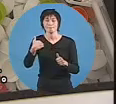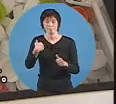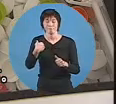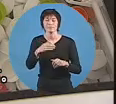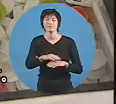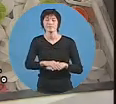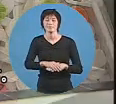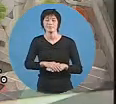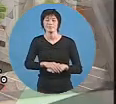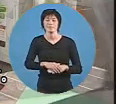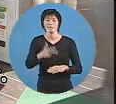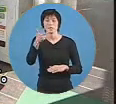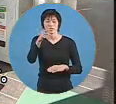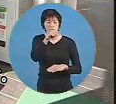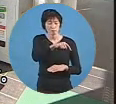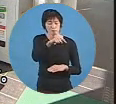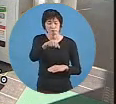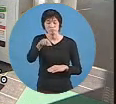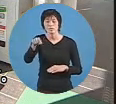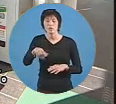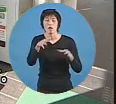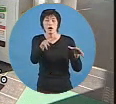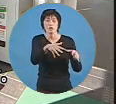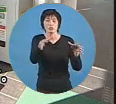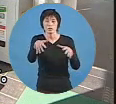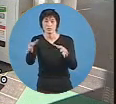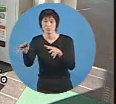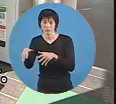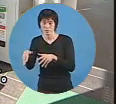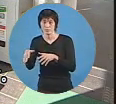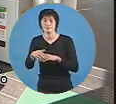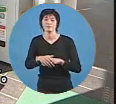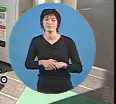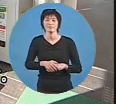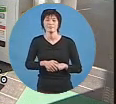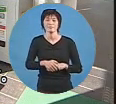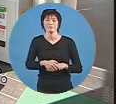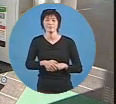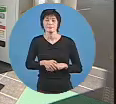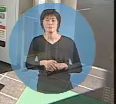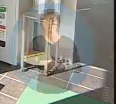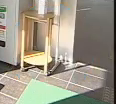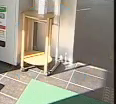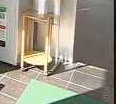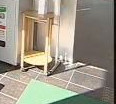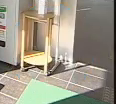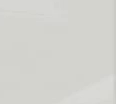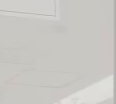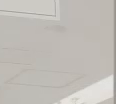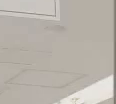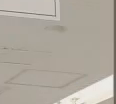在市内の公共施設にも回収ボックスを設置しています。